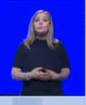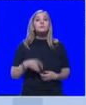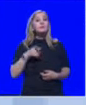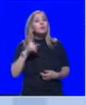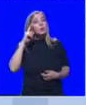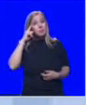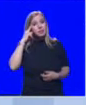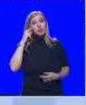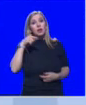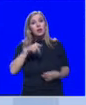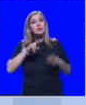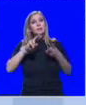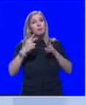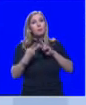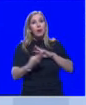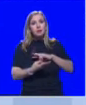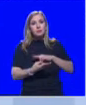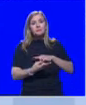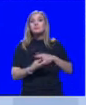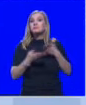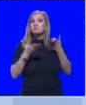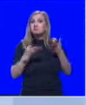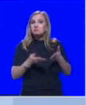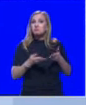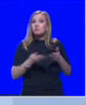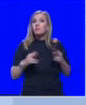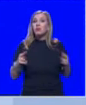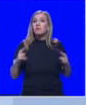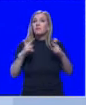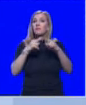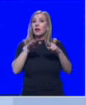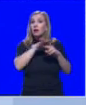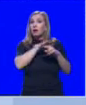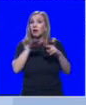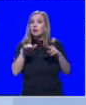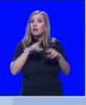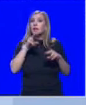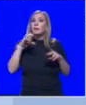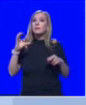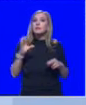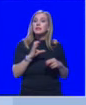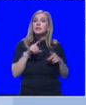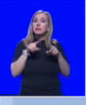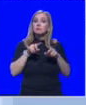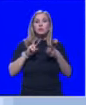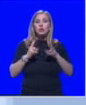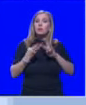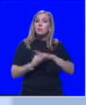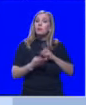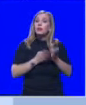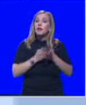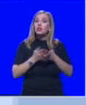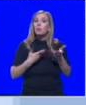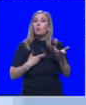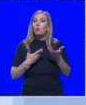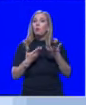че при тази промяна, смятате ли, че при тази промяна на върха на ДПС ще се промени и начина,